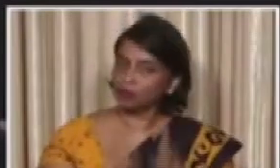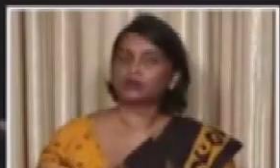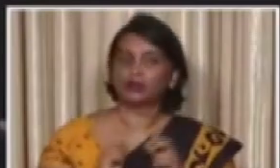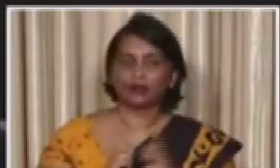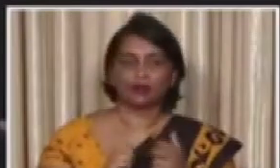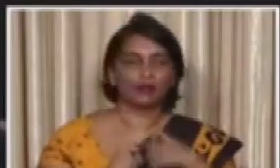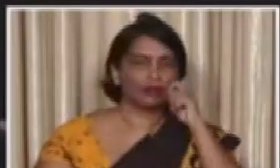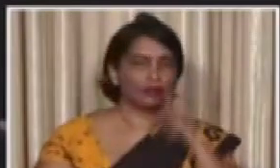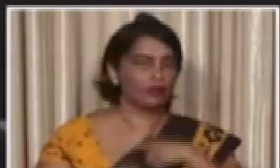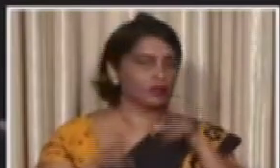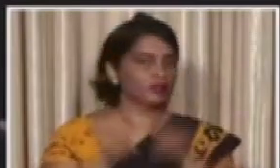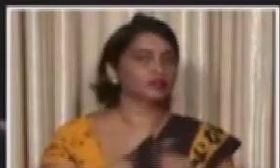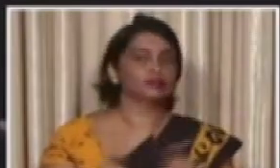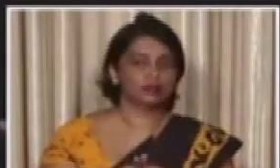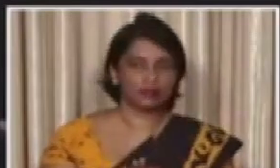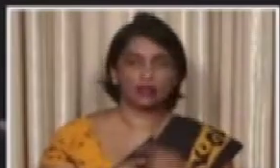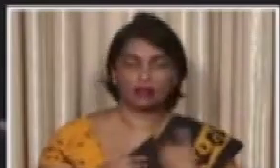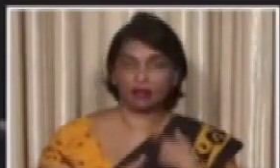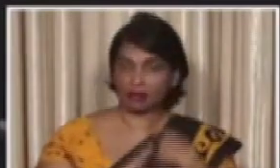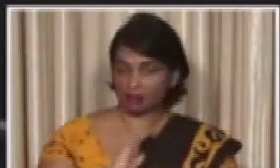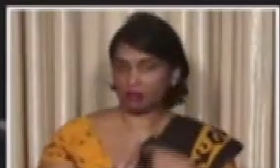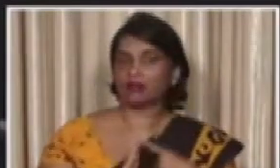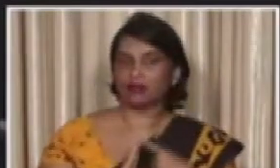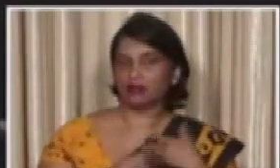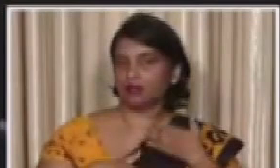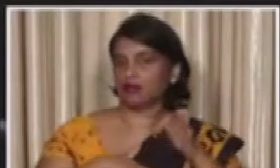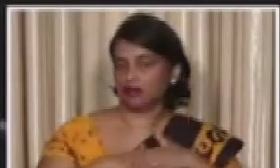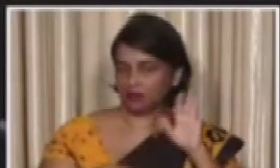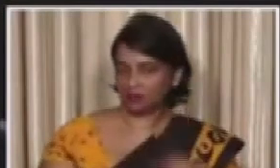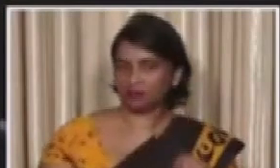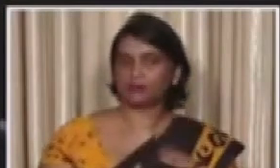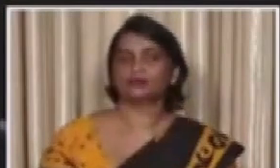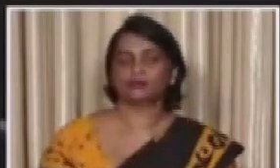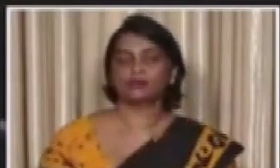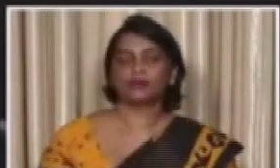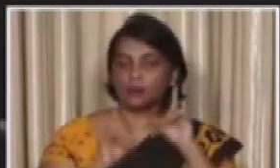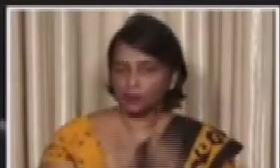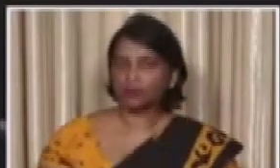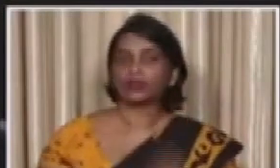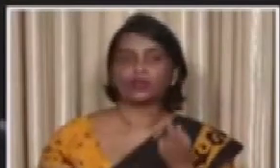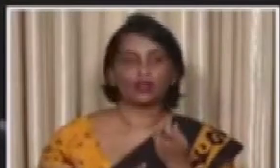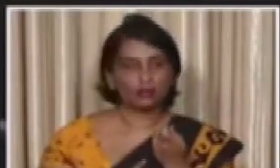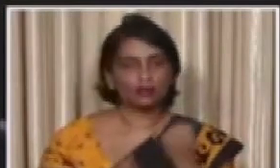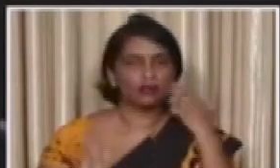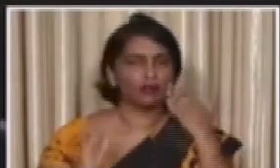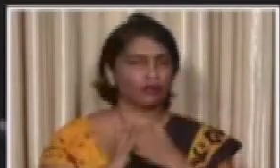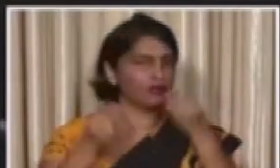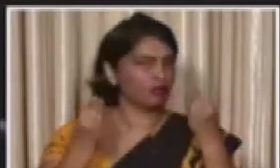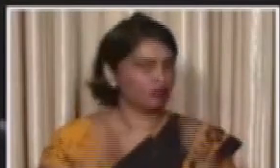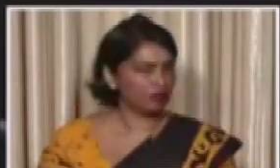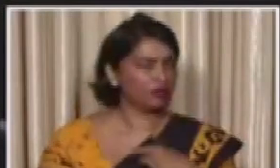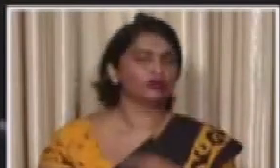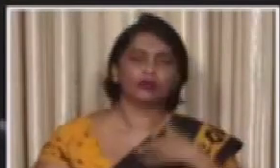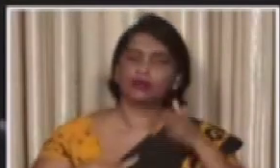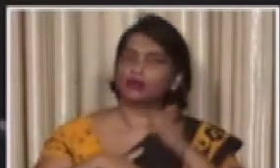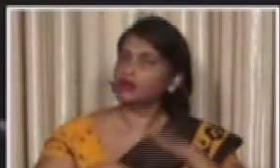අපි ජනතාවක් වශයෙන් මගේ මව් රටට මුහුණ පාන්නට සිද්ධ වුණේ. මෙවැනි ආර්ථිකමය පරිහානියකට මුහුණ